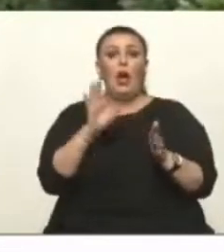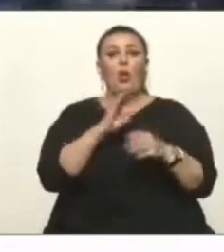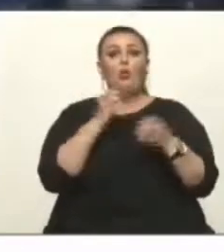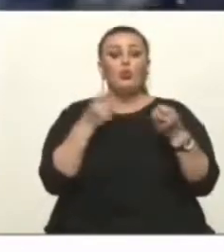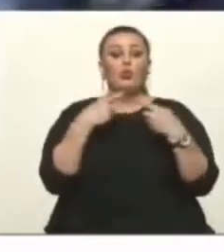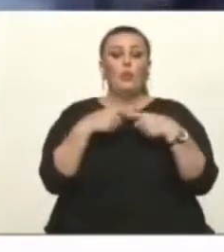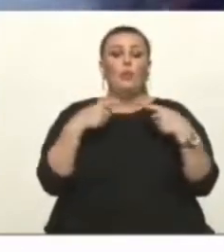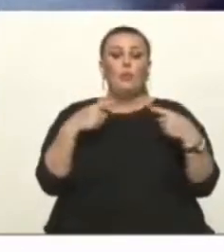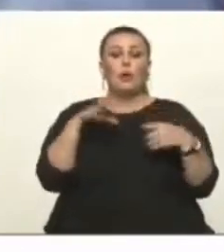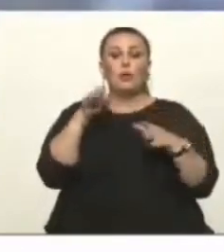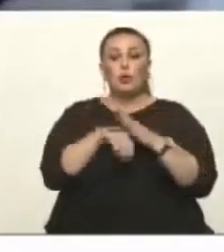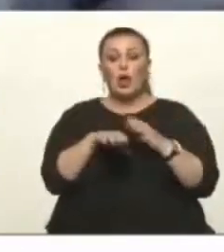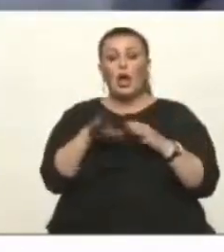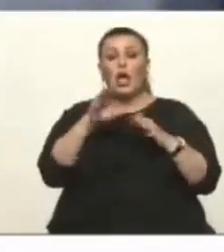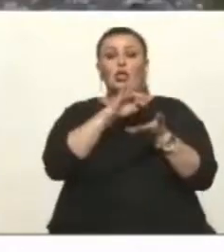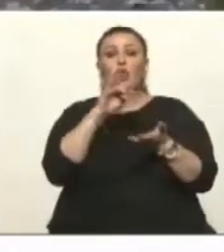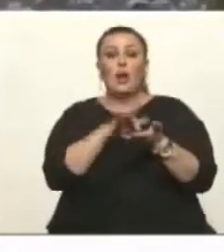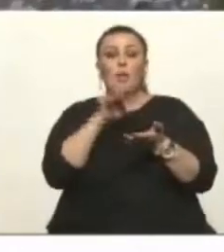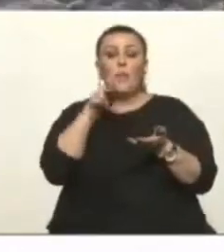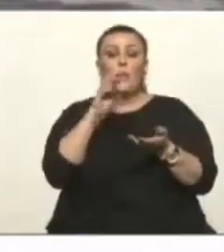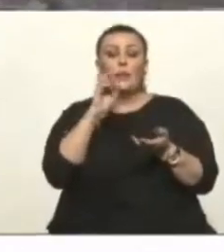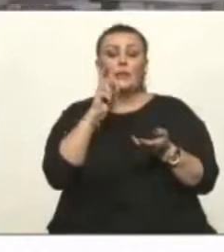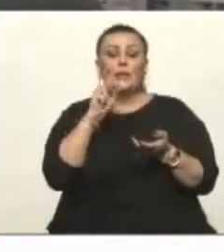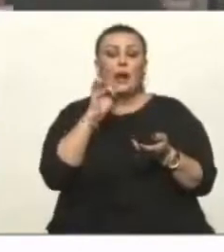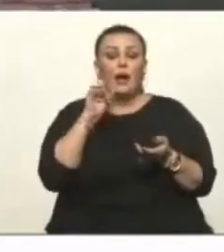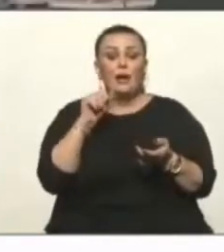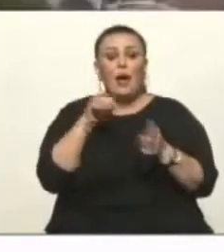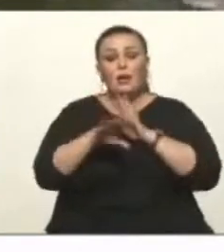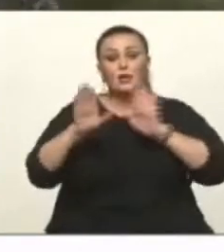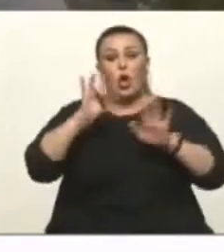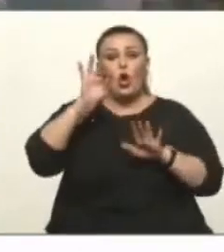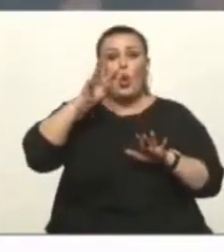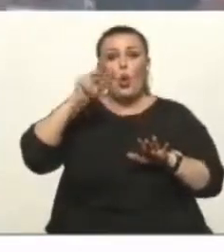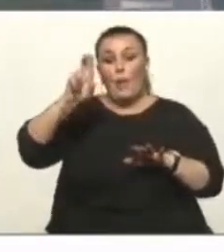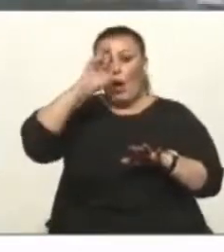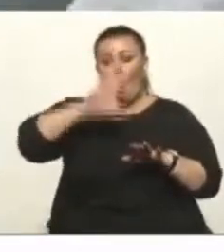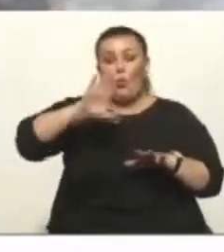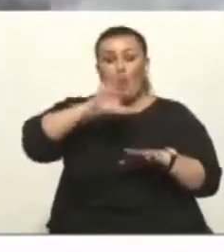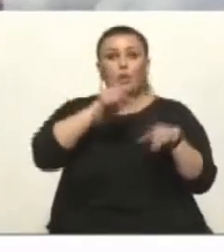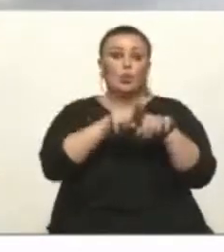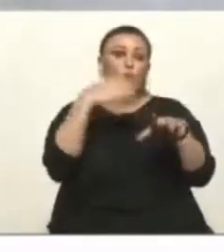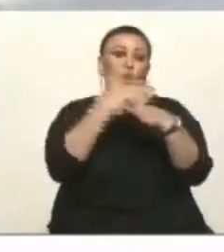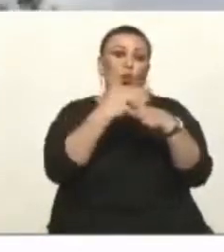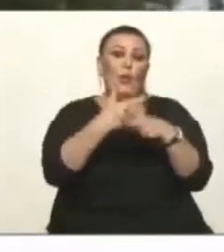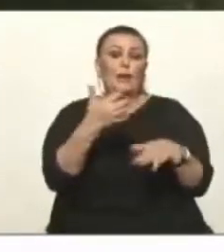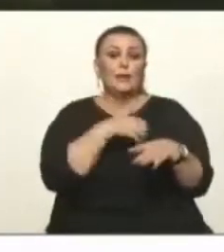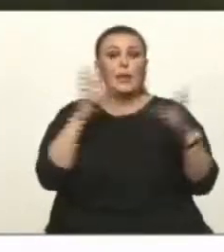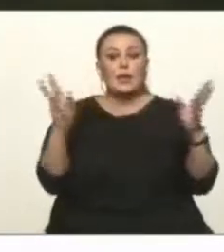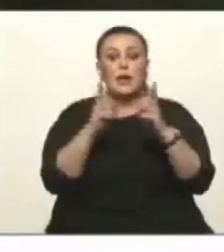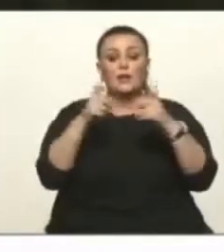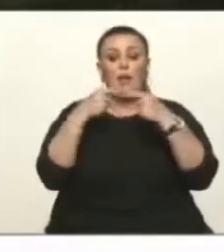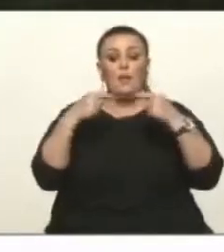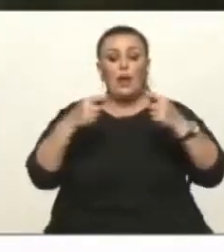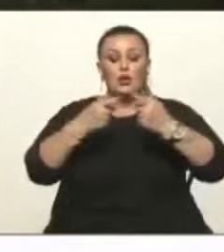başqa həmin şəhərin Pescaranın rəhbərliyi Romadakı hökumətdən də kömək istədi. Yanğınlar bəzi